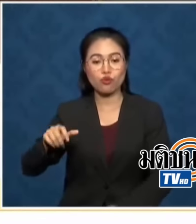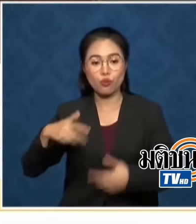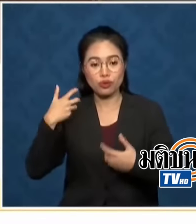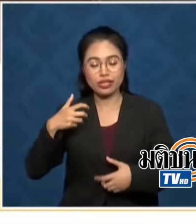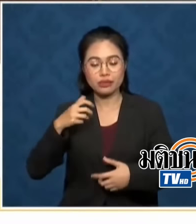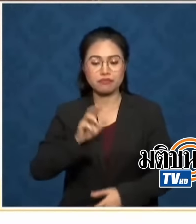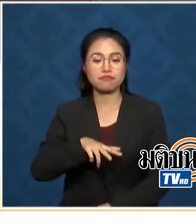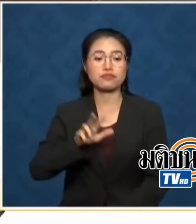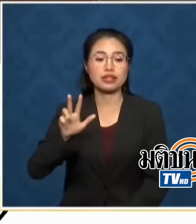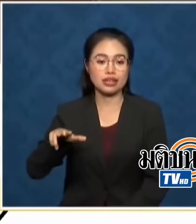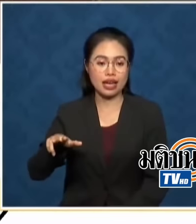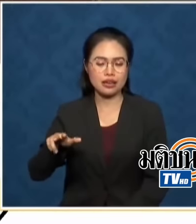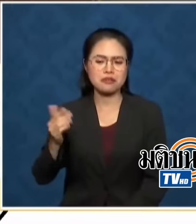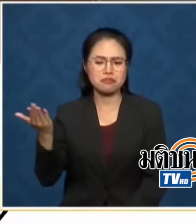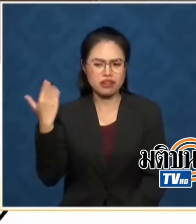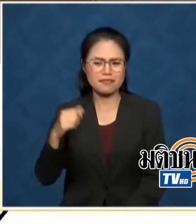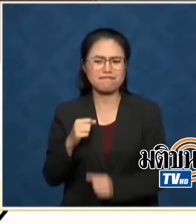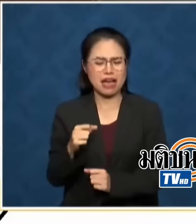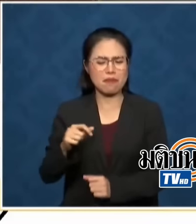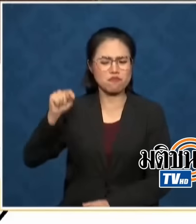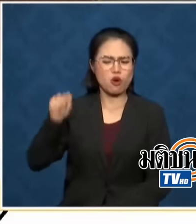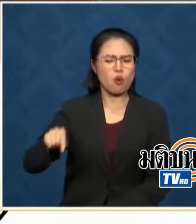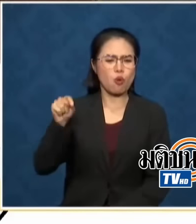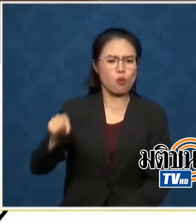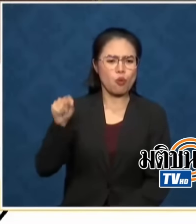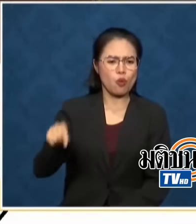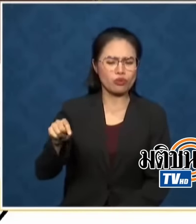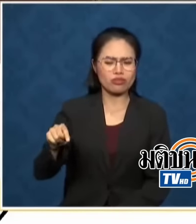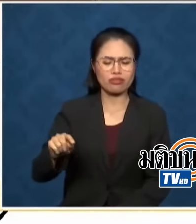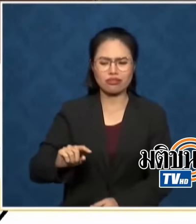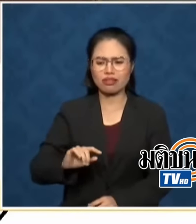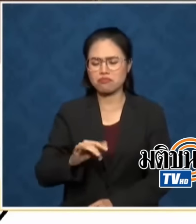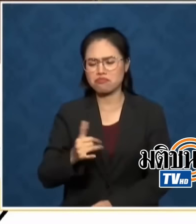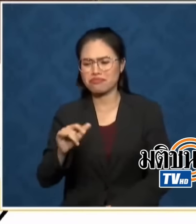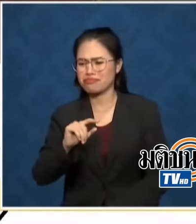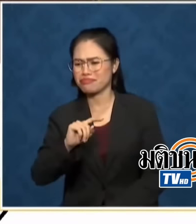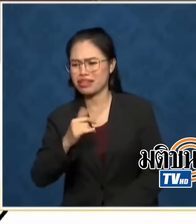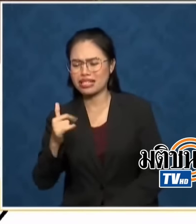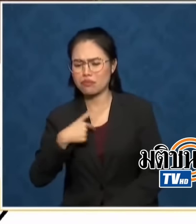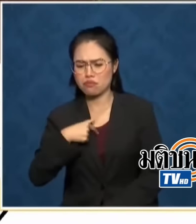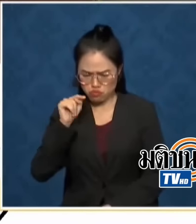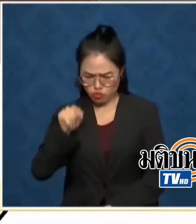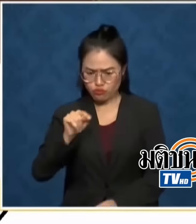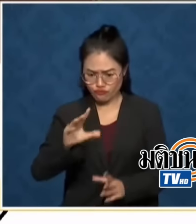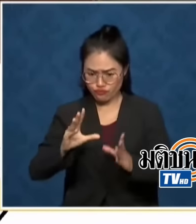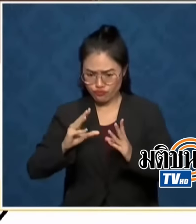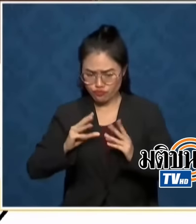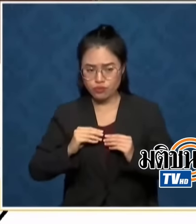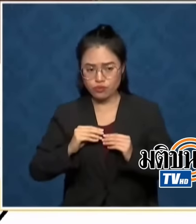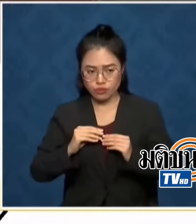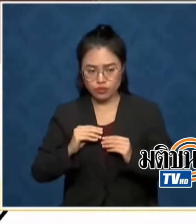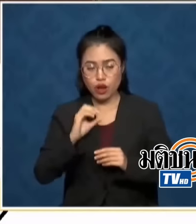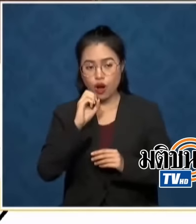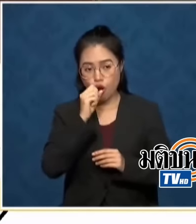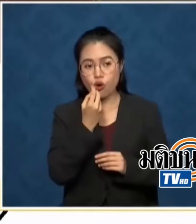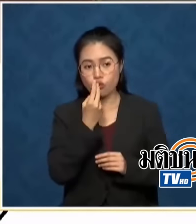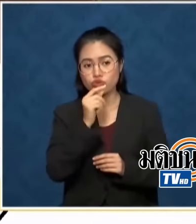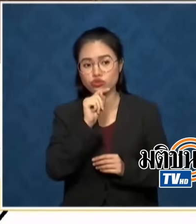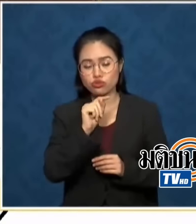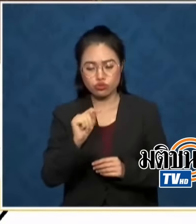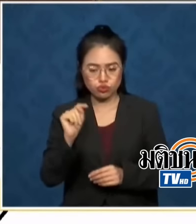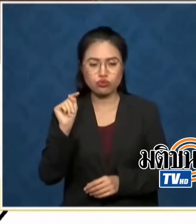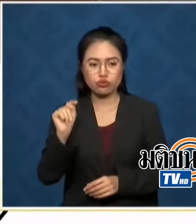ครับเมื่อกี้พยายามกดแล้วแต่ไม่แน่ใจครับว่าของผมเห็นด้วยนะครับท่านประธานแต่เห็นพอดี นะครับเดี๋ยวจะซ้ำ ควรเช็